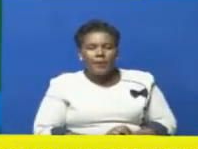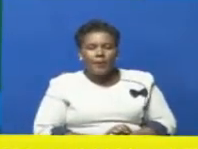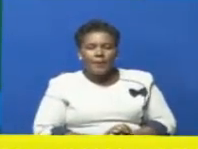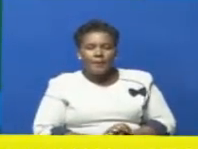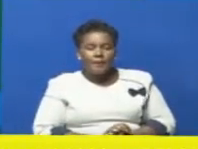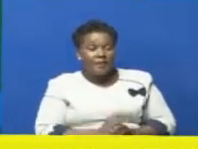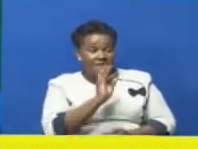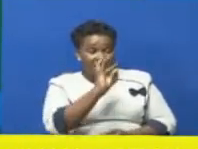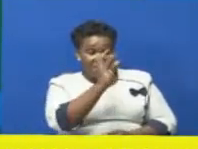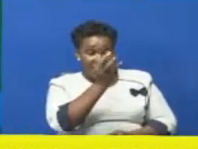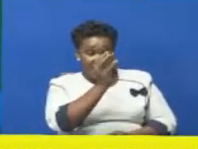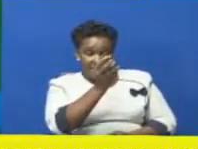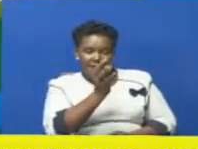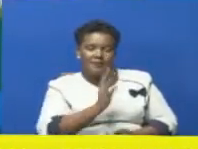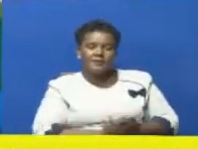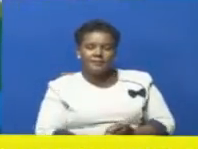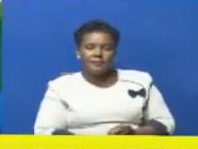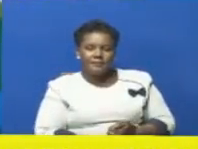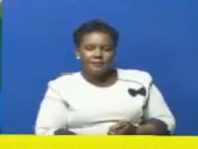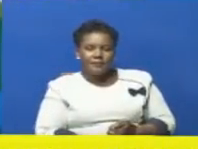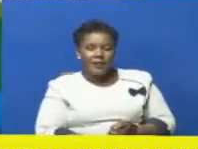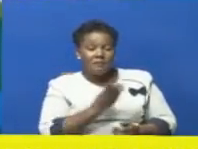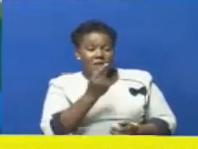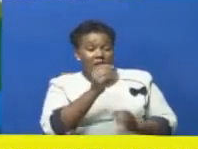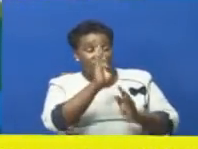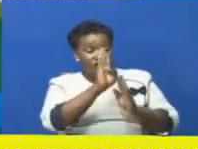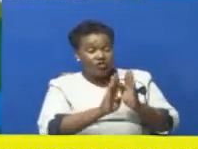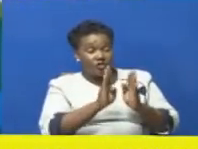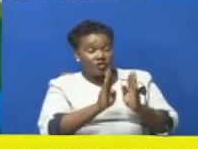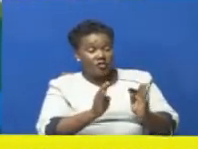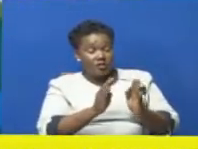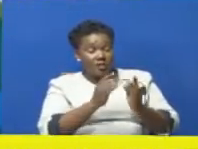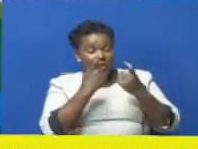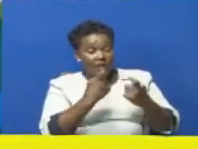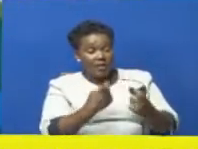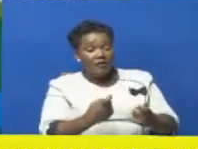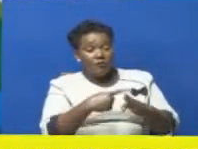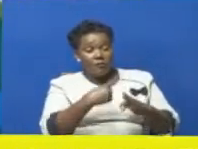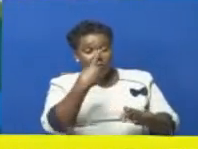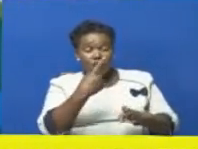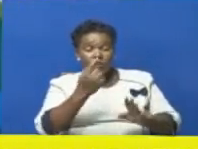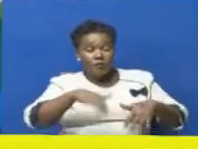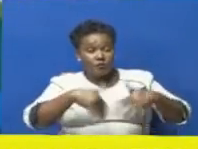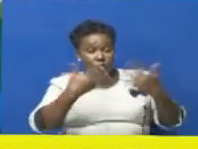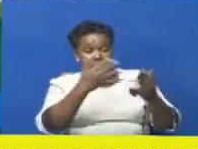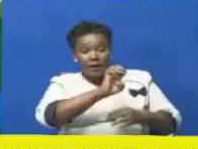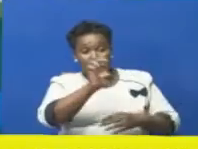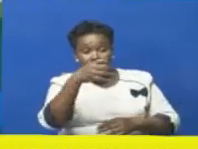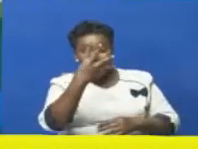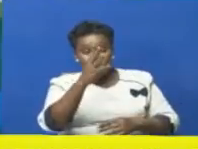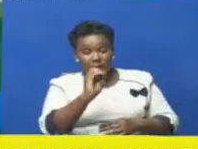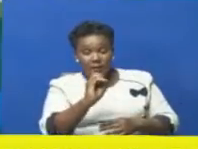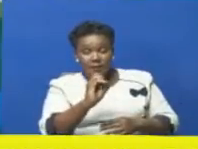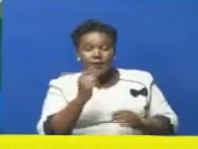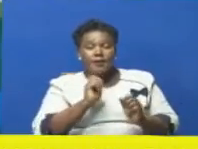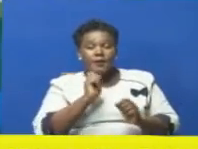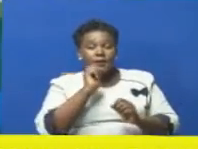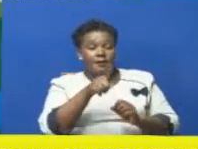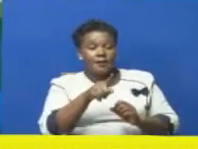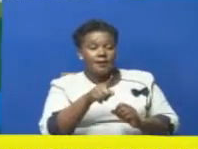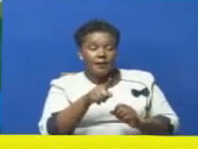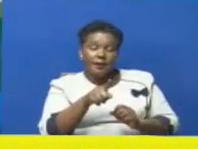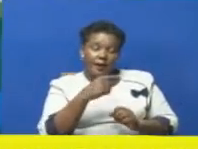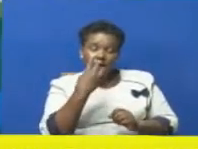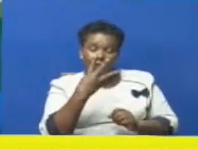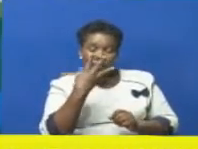ni viazi mviringo. Viazi mviringo gunia la kilo 100, bei ya chini ni Sumbawanga kwa shilingi 40,000, Iringa